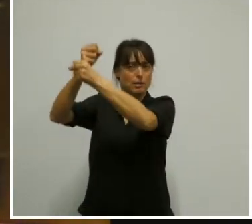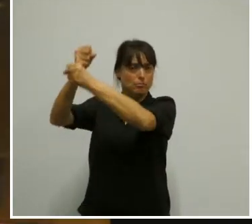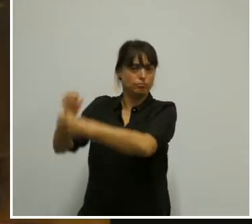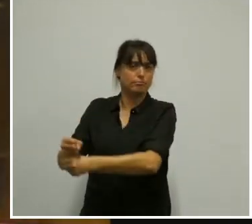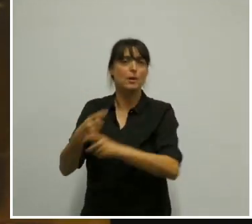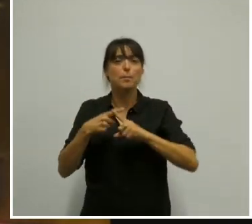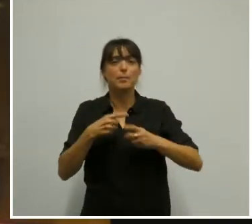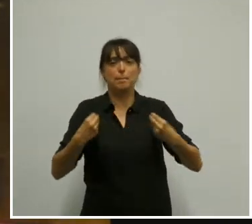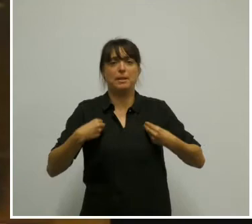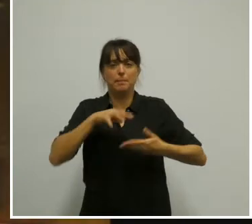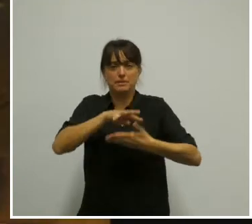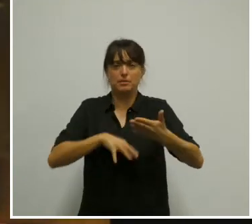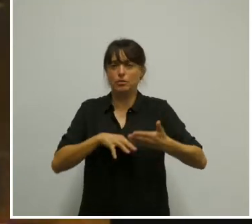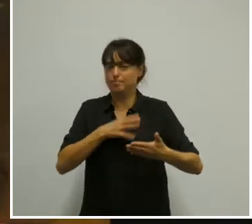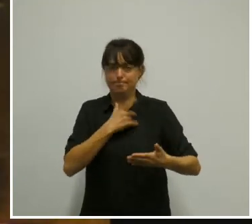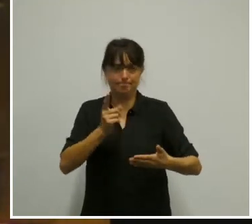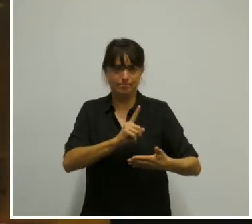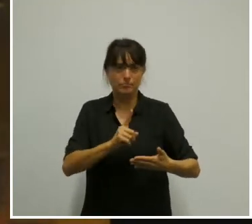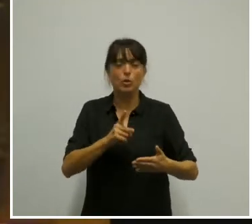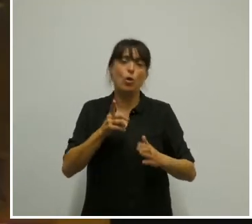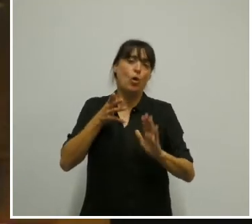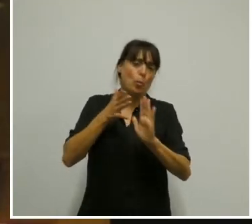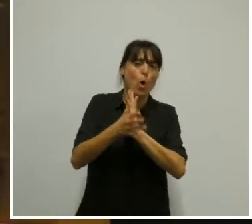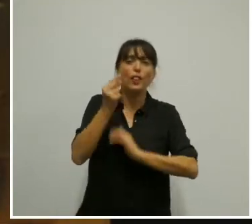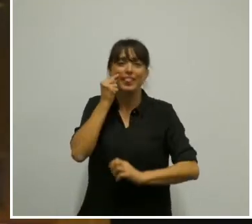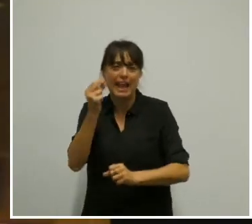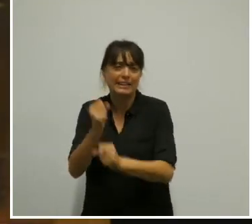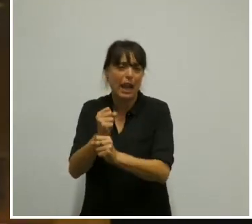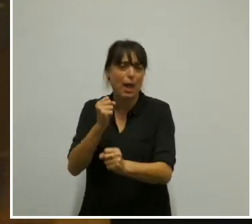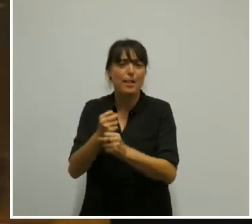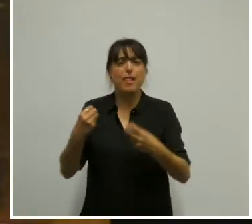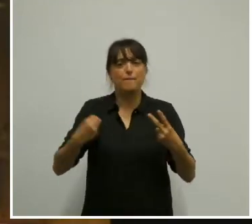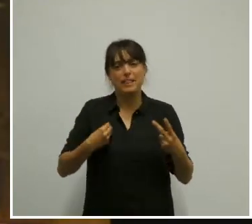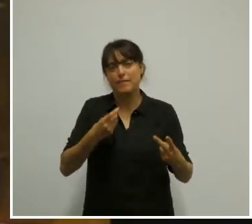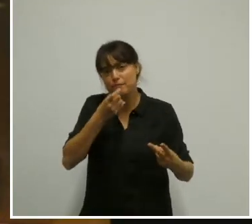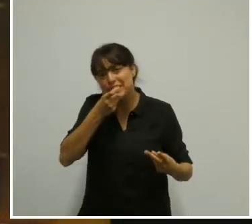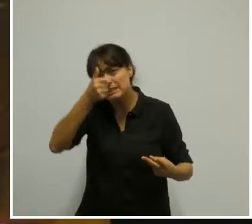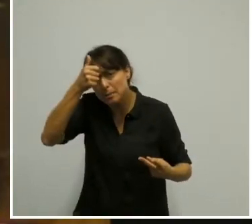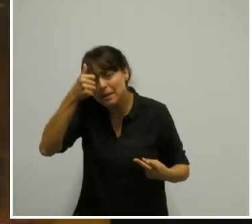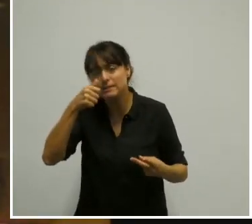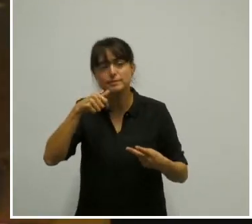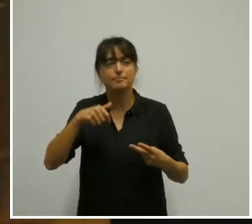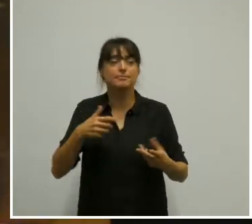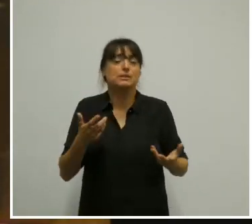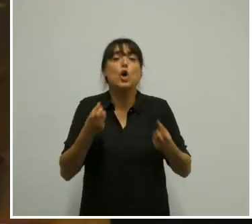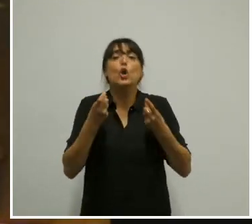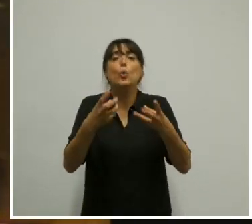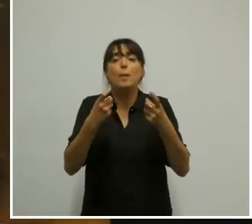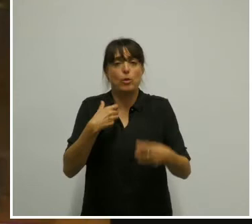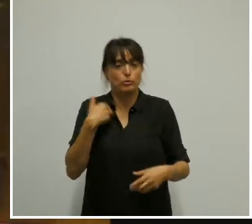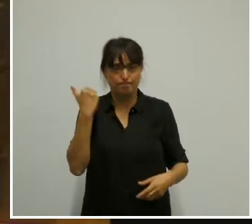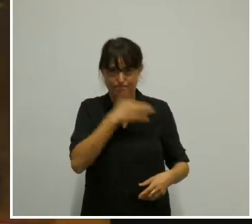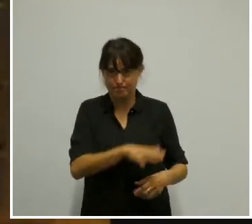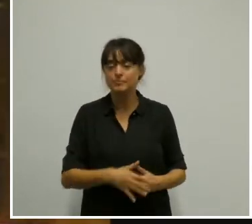perquè poden teletreballar per diferents motius i tenen la vida més fàcil. Els números nosaltres no els